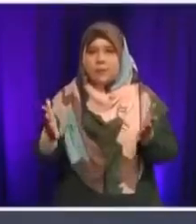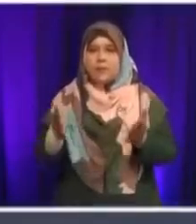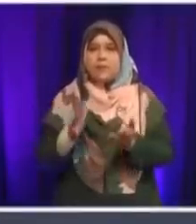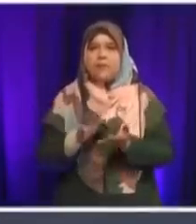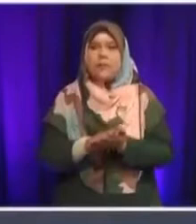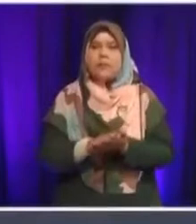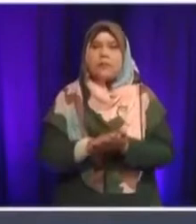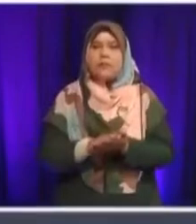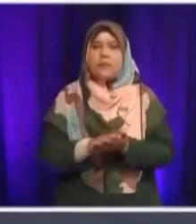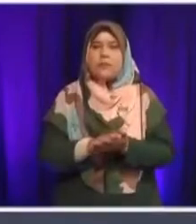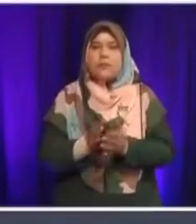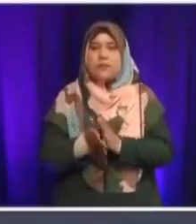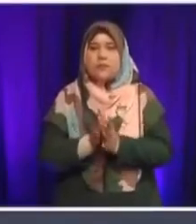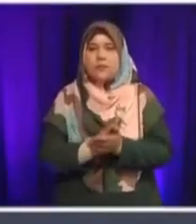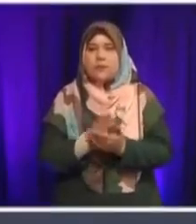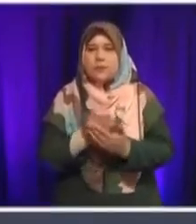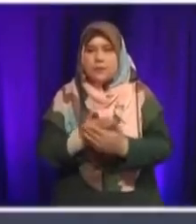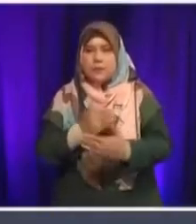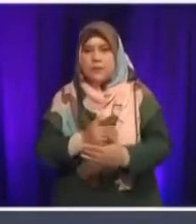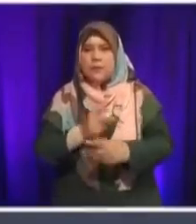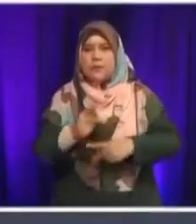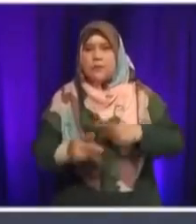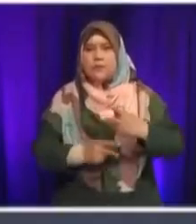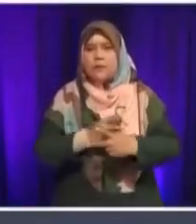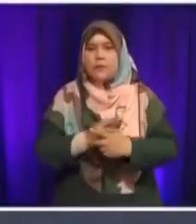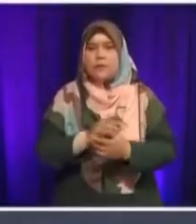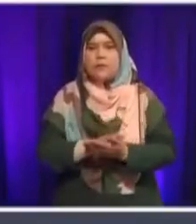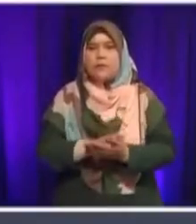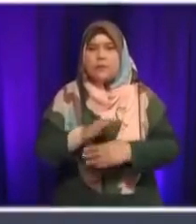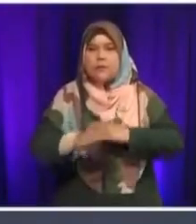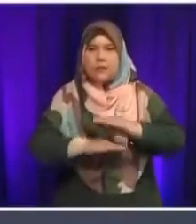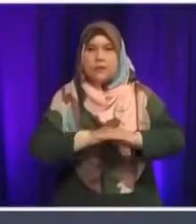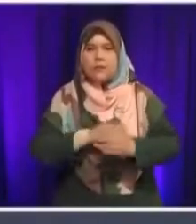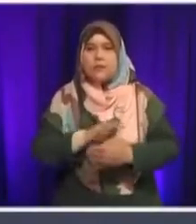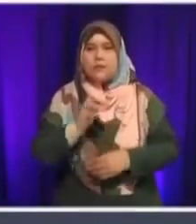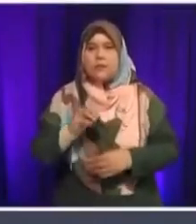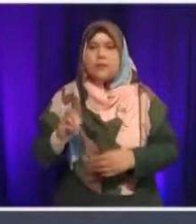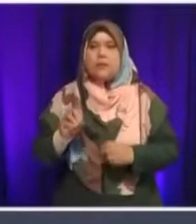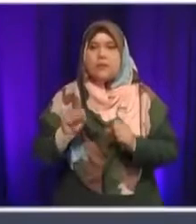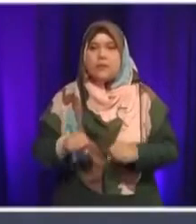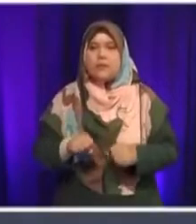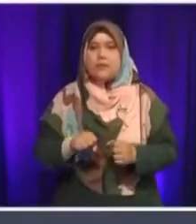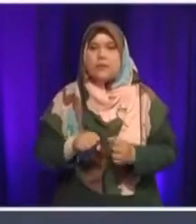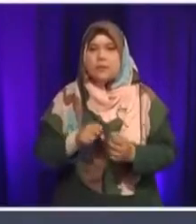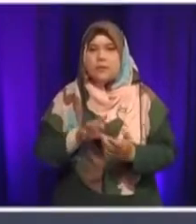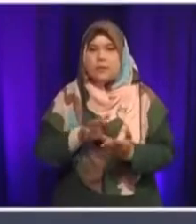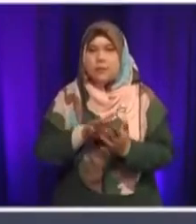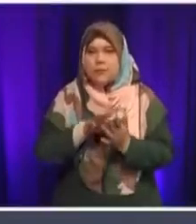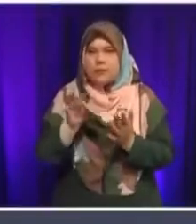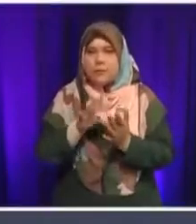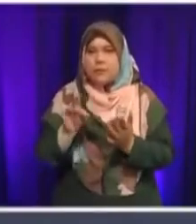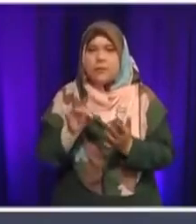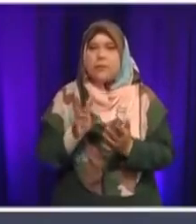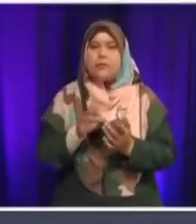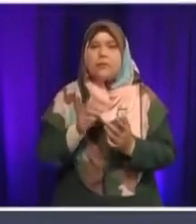kita boleh eee sebelum memproses proses membungkus murid-murid bolehlah memilih cawan kertas